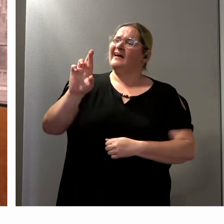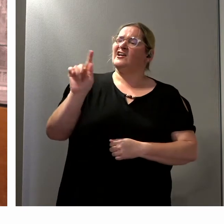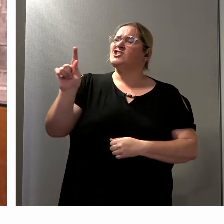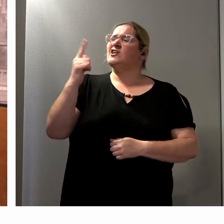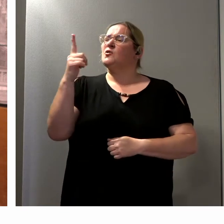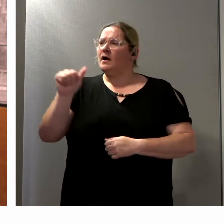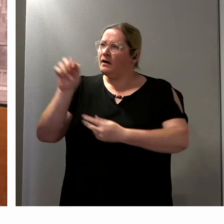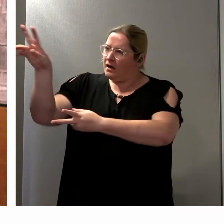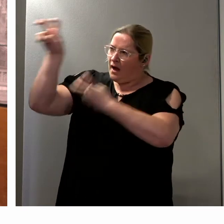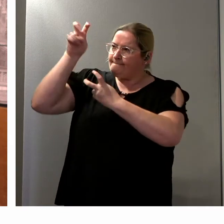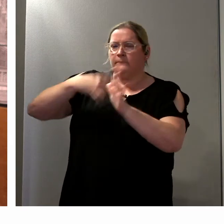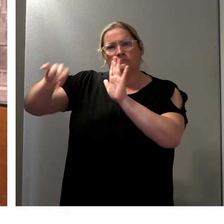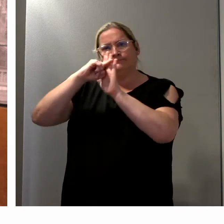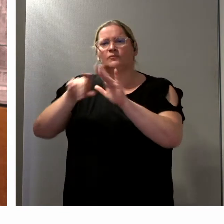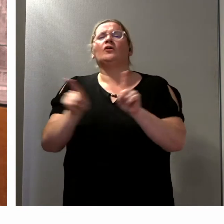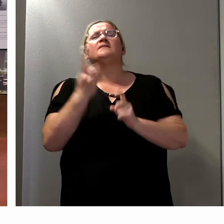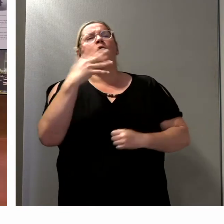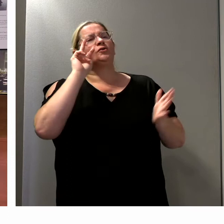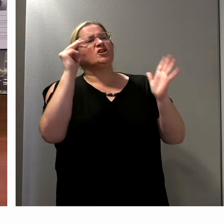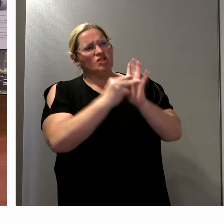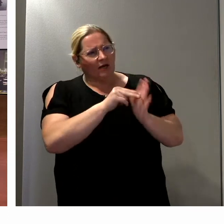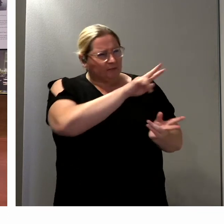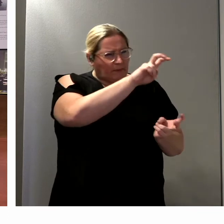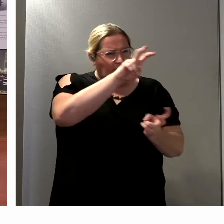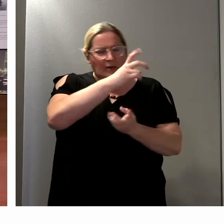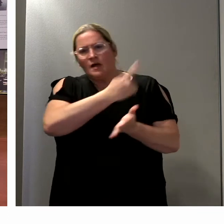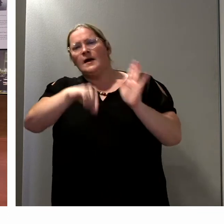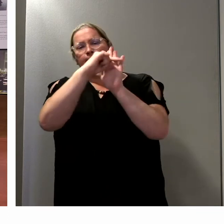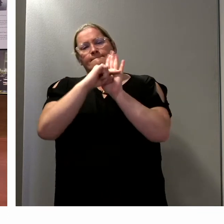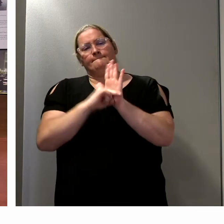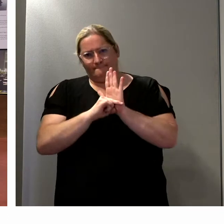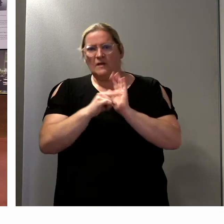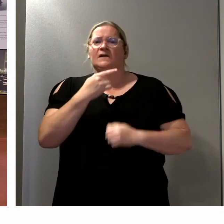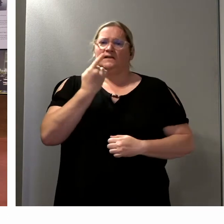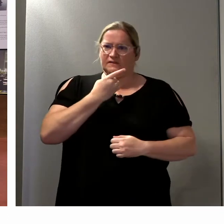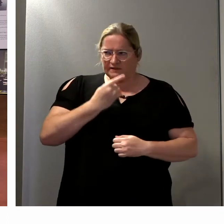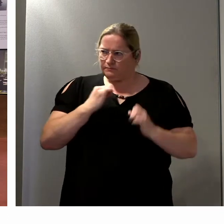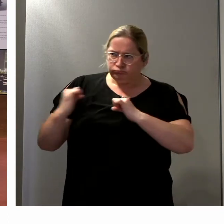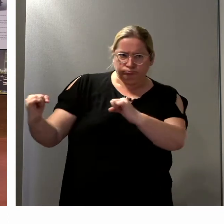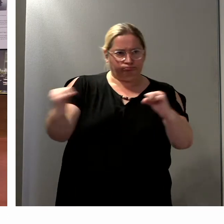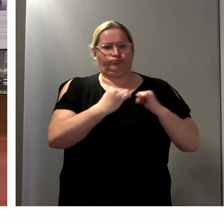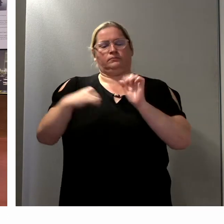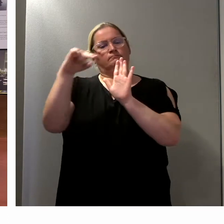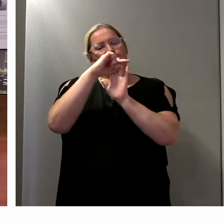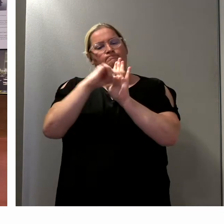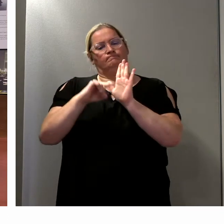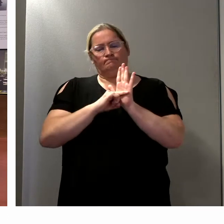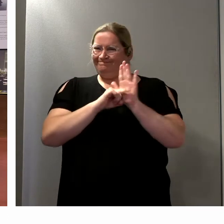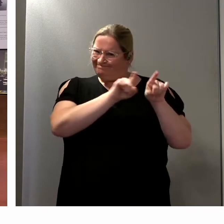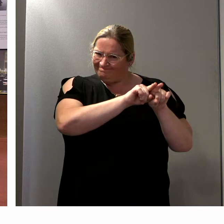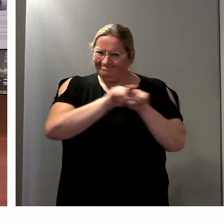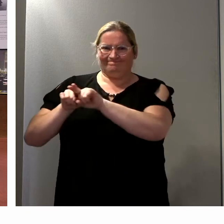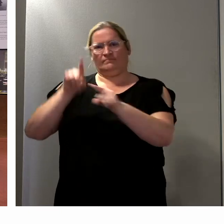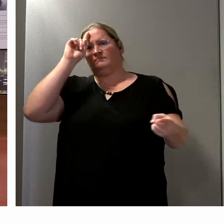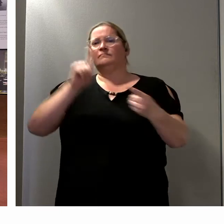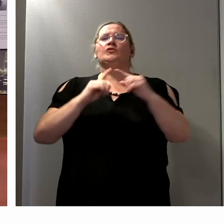mais ce qu'on pouvait aussi trouver dans différentes chartes existantes, pour finalement arriver à tomber sur des règles communes qui sont des règles dédiées à la